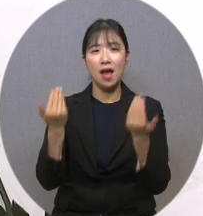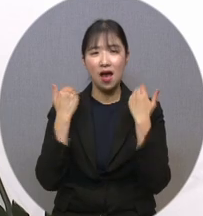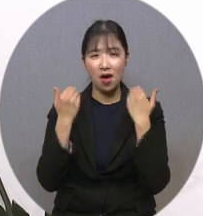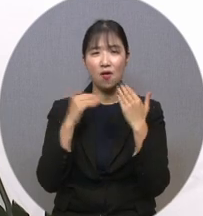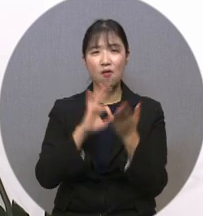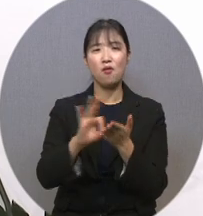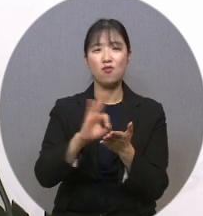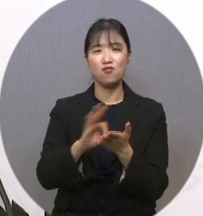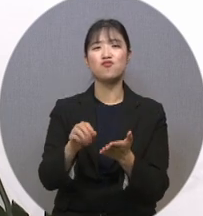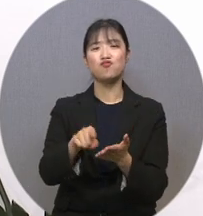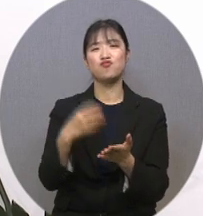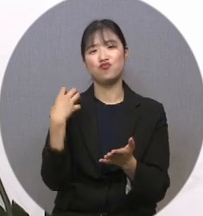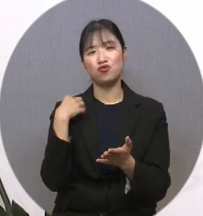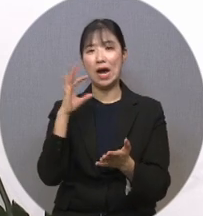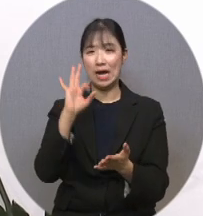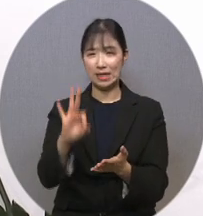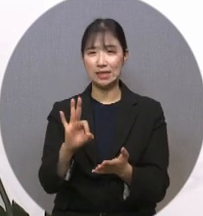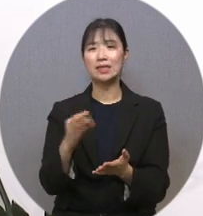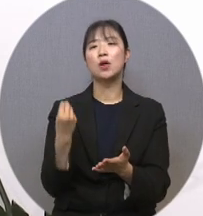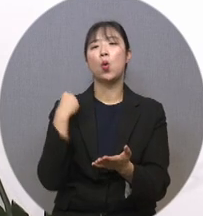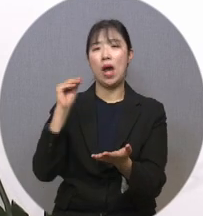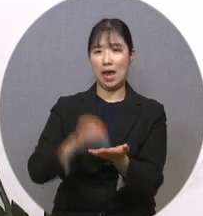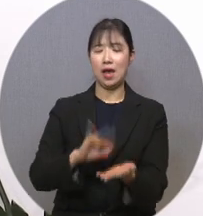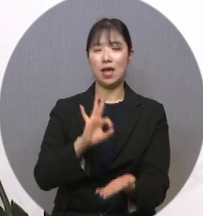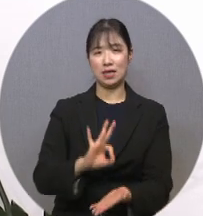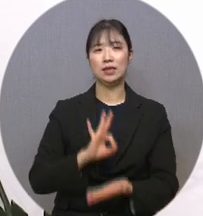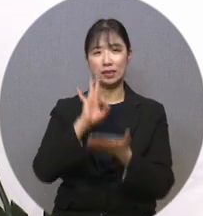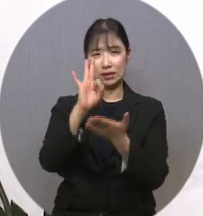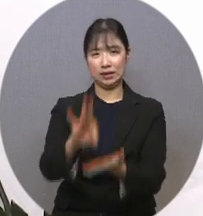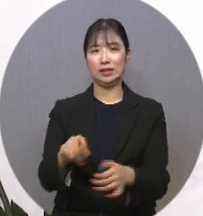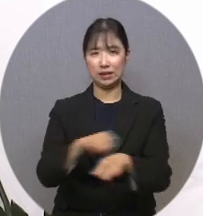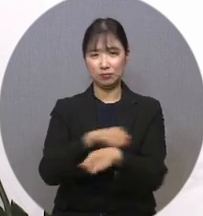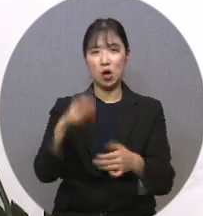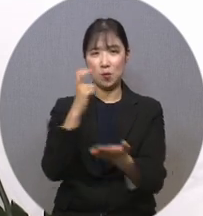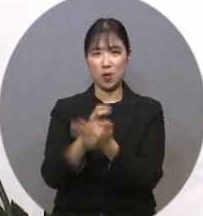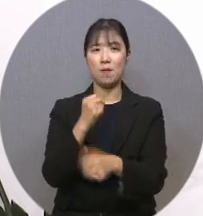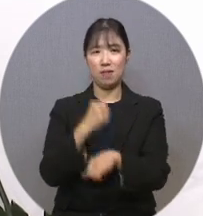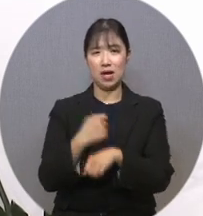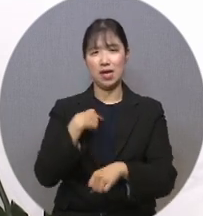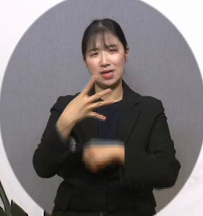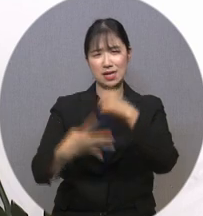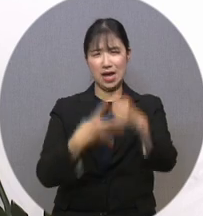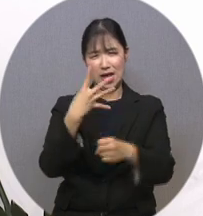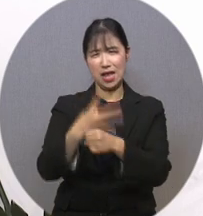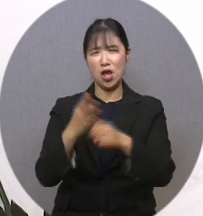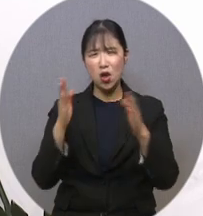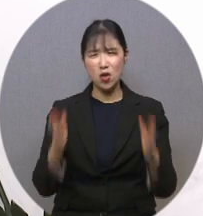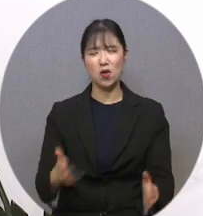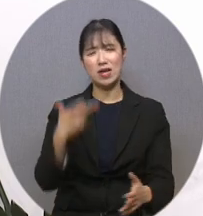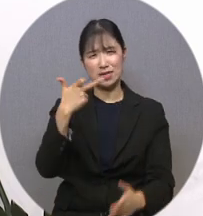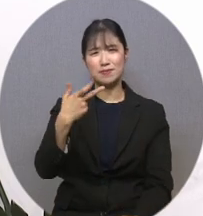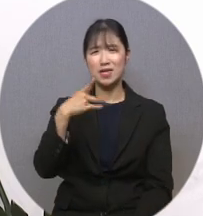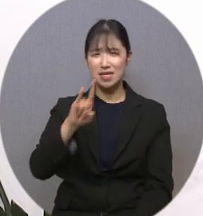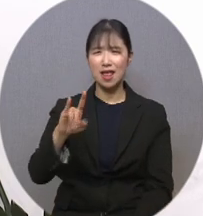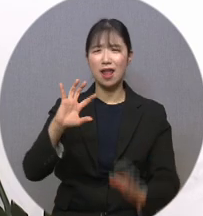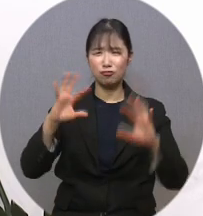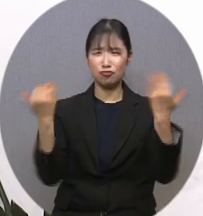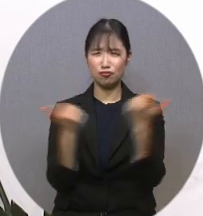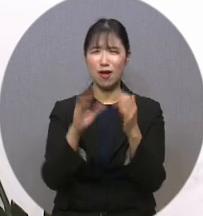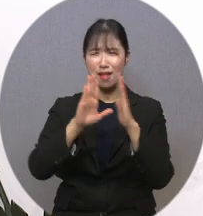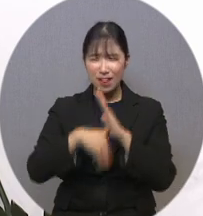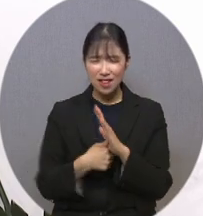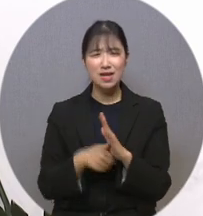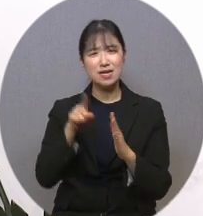부담금 환급 특별법이라는 걸 발의를 했죠. 그리고 4년 내내 17대 국회 때 그 법을 위해서